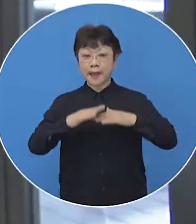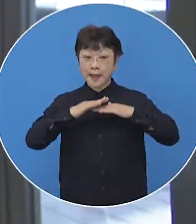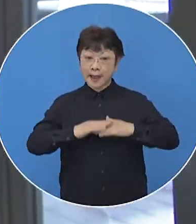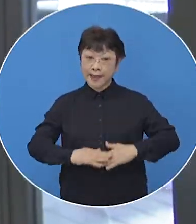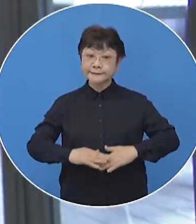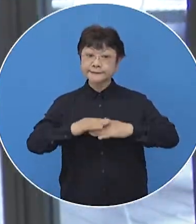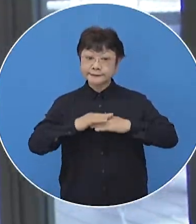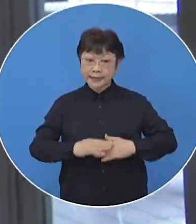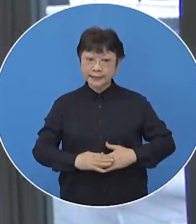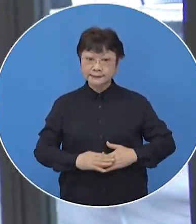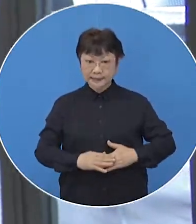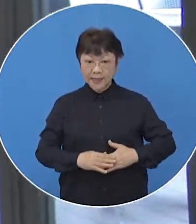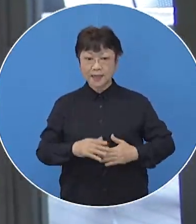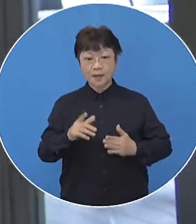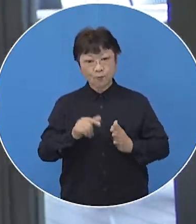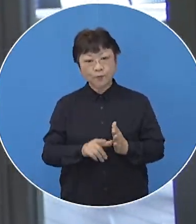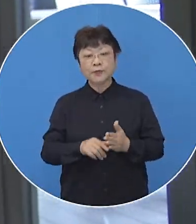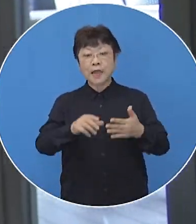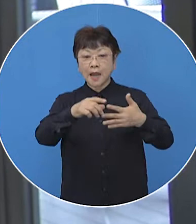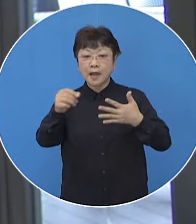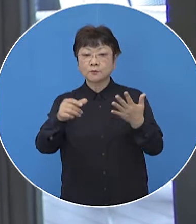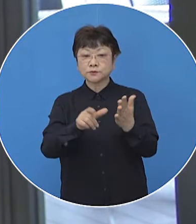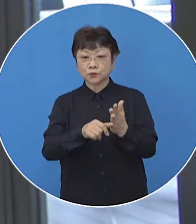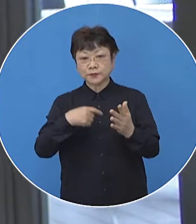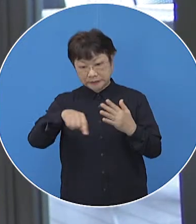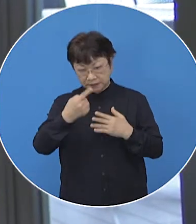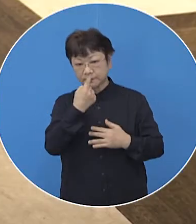安心安全だし、やっぱりそこを選んでいきます。